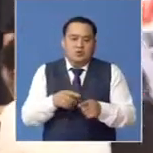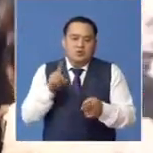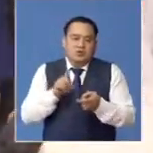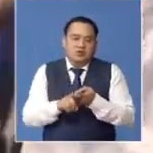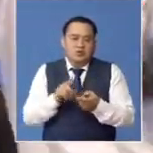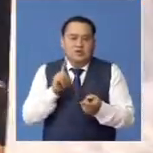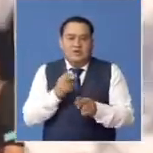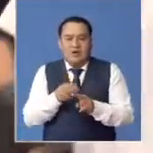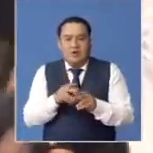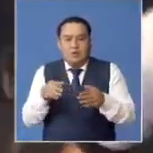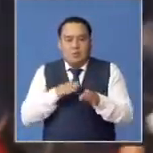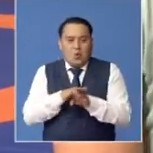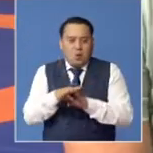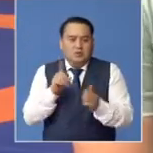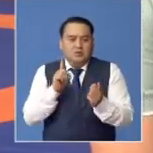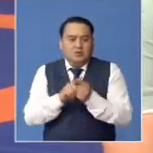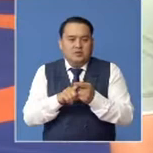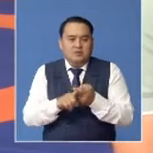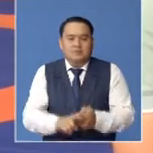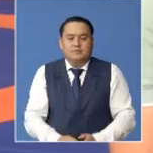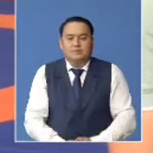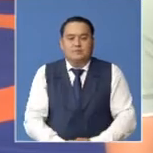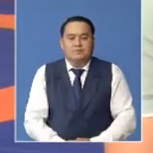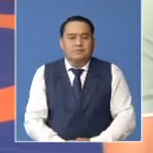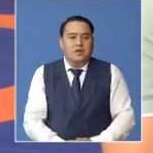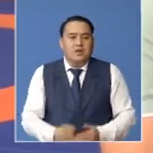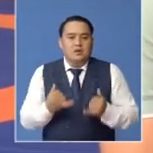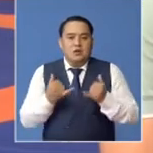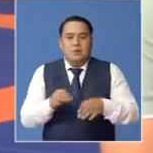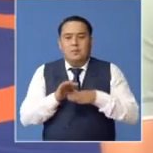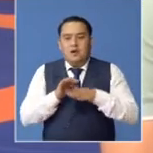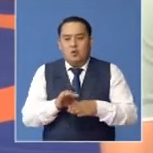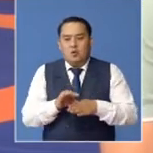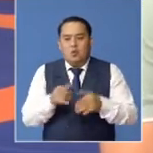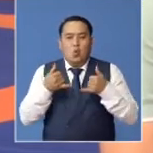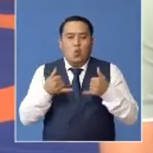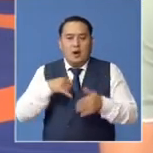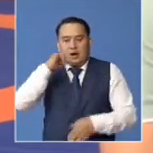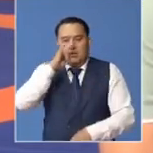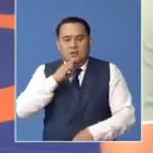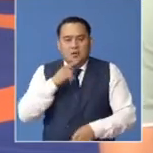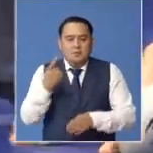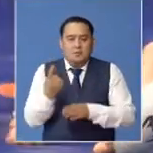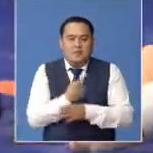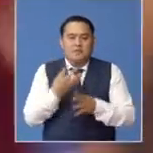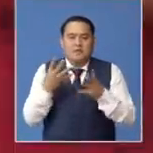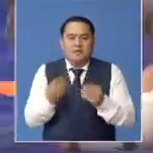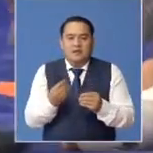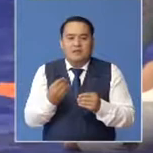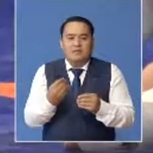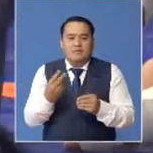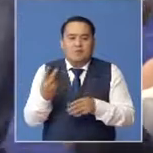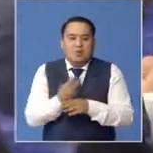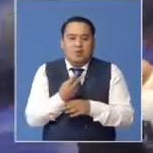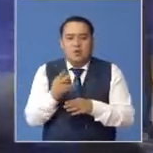и панкратион Элит – полный контакт. Сегодня у нас проходит Кубок Казахстана по панкратиону. Первый день традишн, второй день элит.